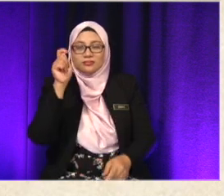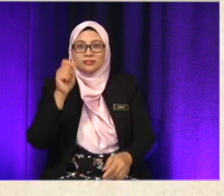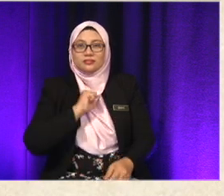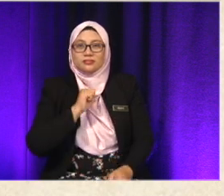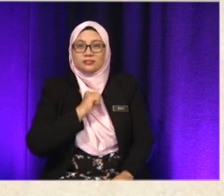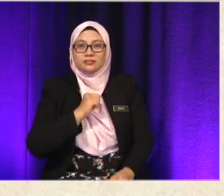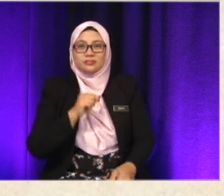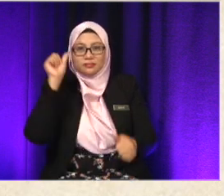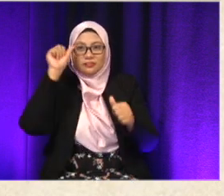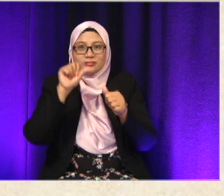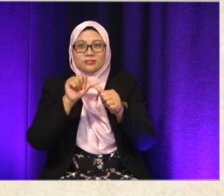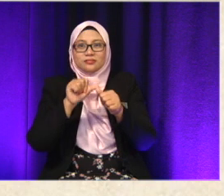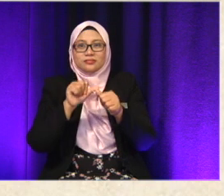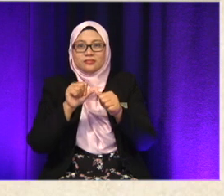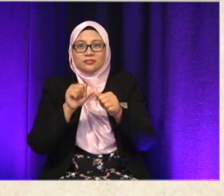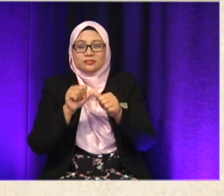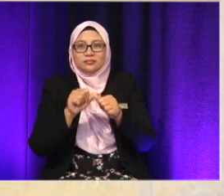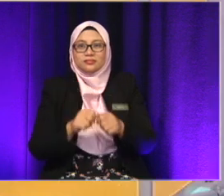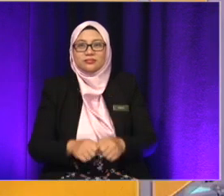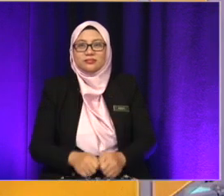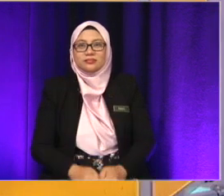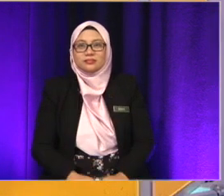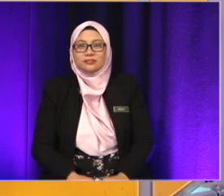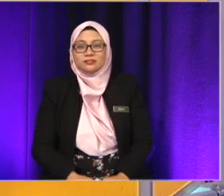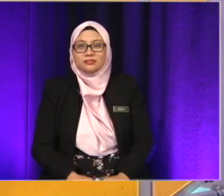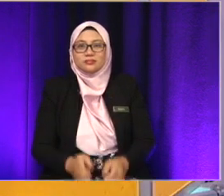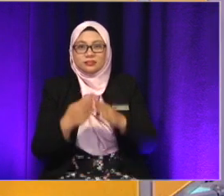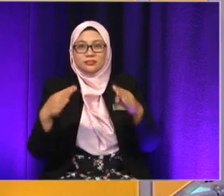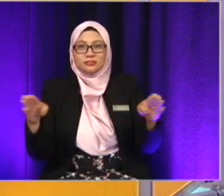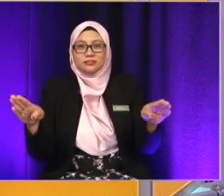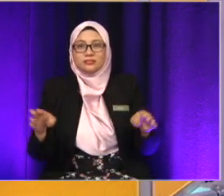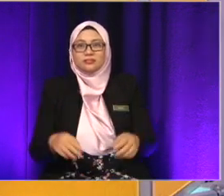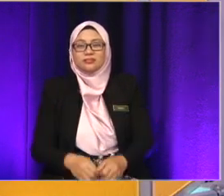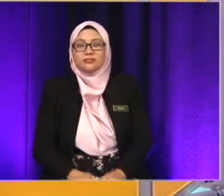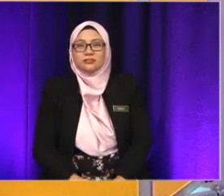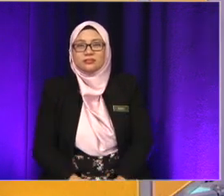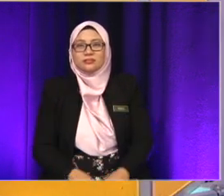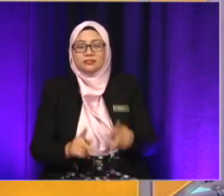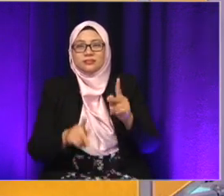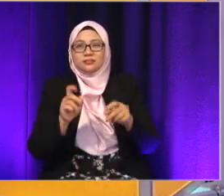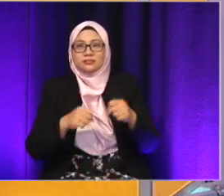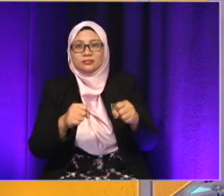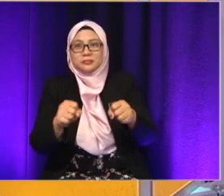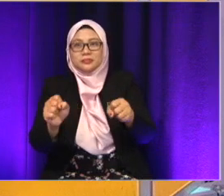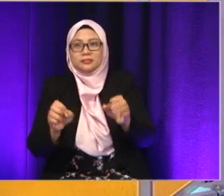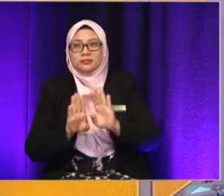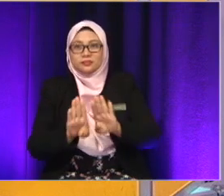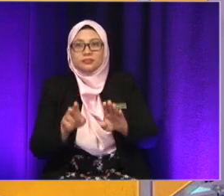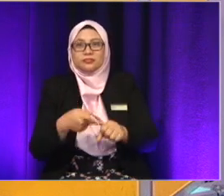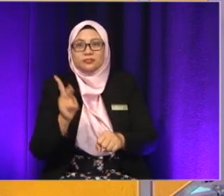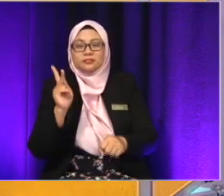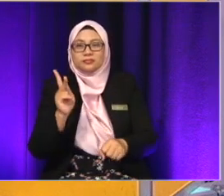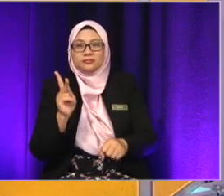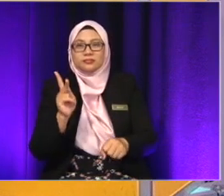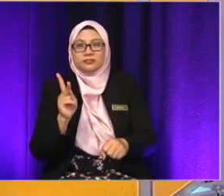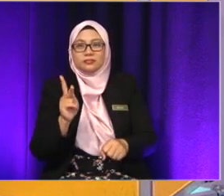arah ni okey, yang dengan arah ni dia berbeza. Okey. Kalau sistem ditolak keluar, maka dia akan mengalir